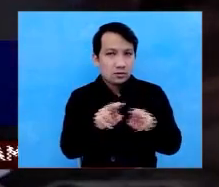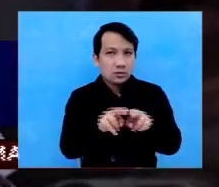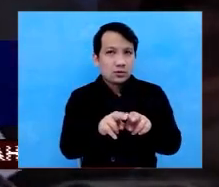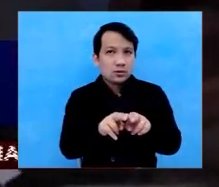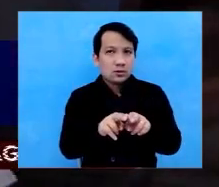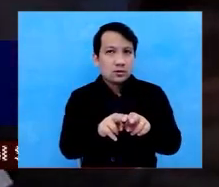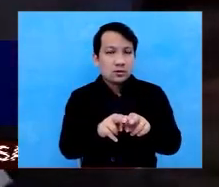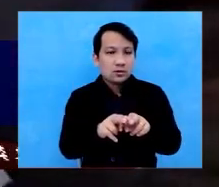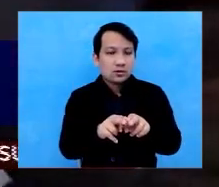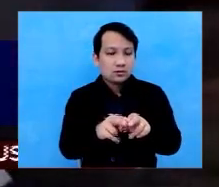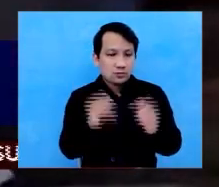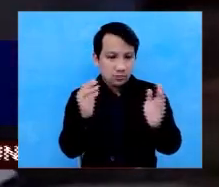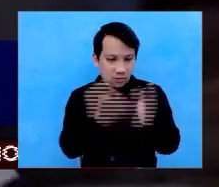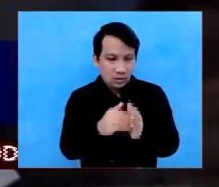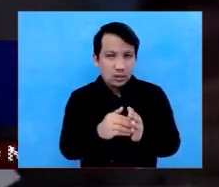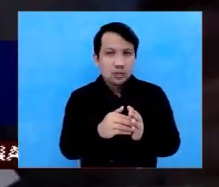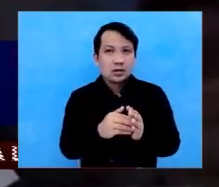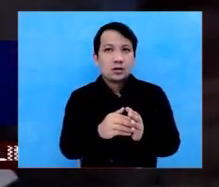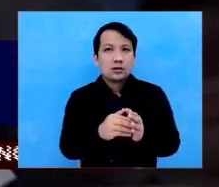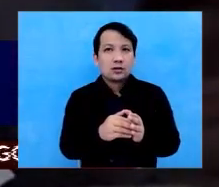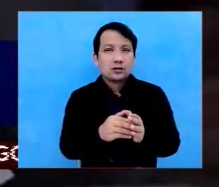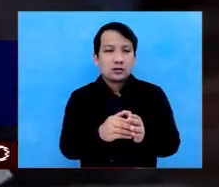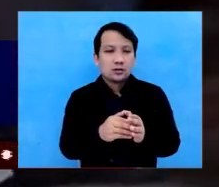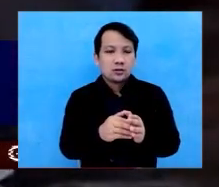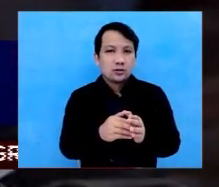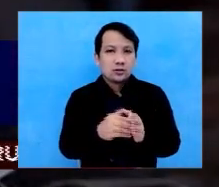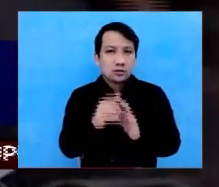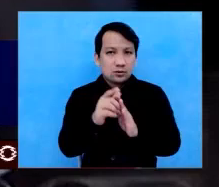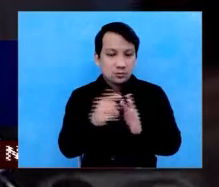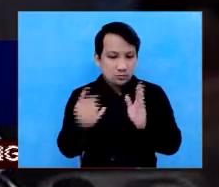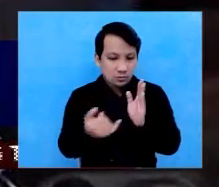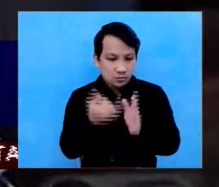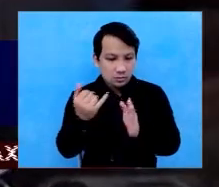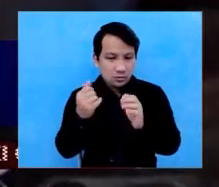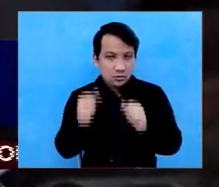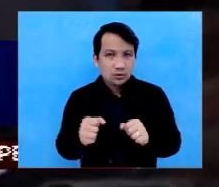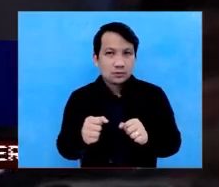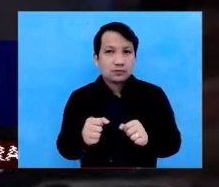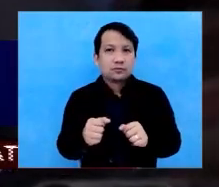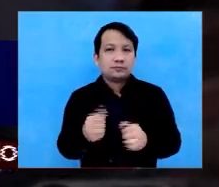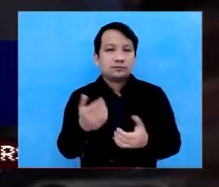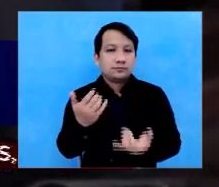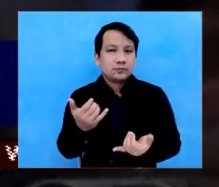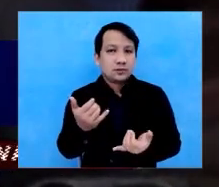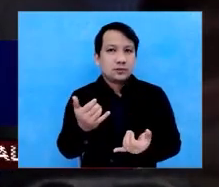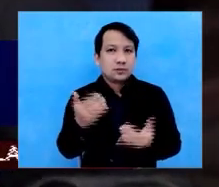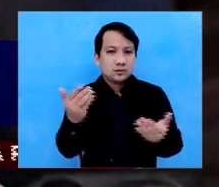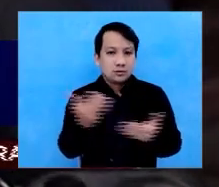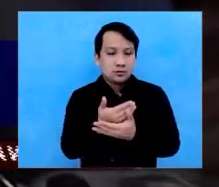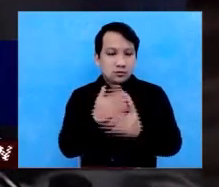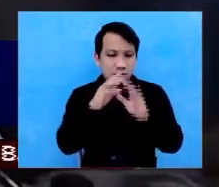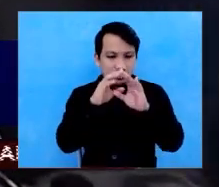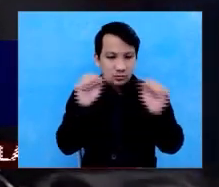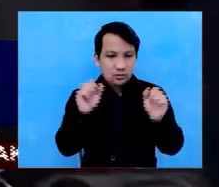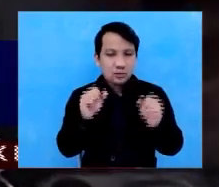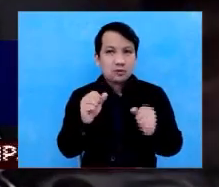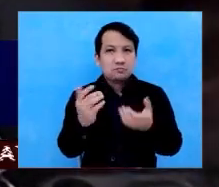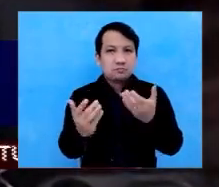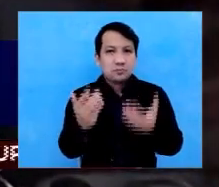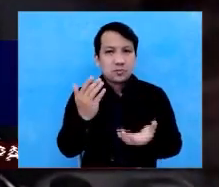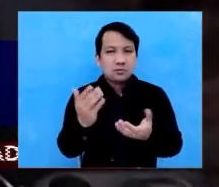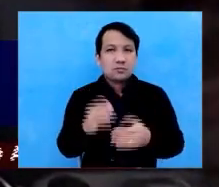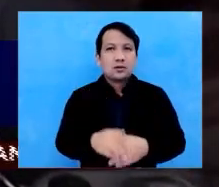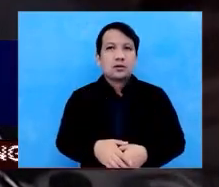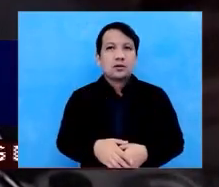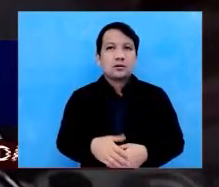against the press, yung attacks against journalists. No? At ngayong nasa bagong administrasyon tayo, siguro